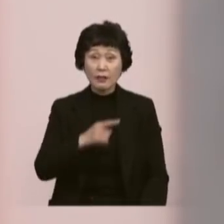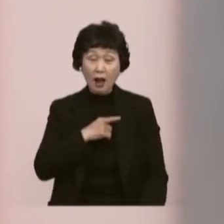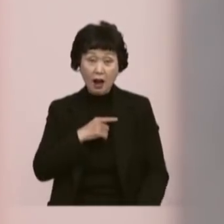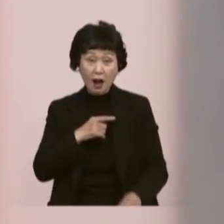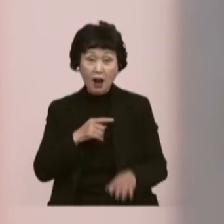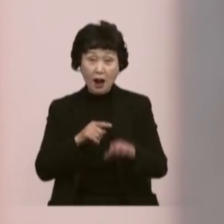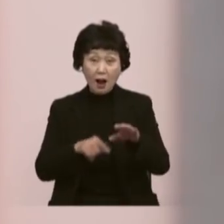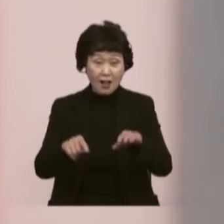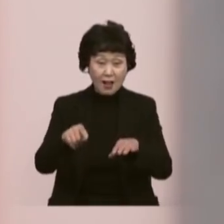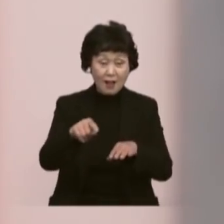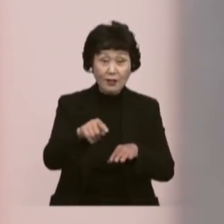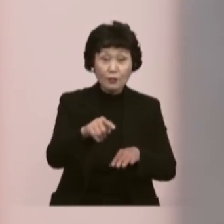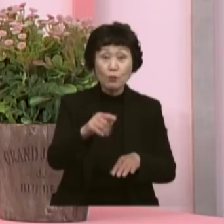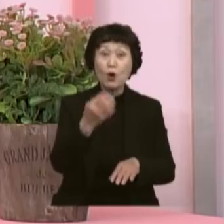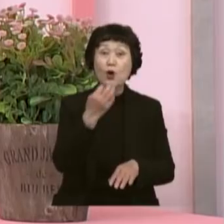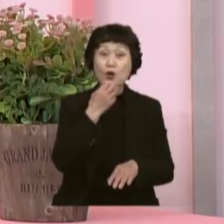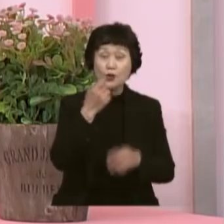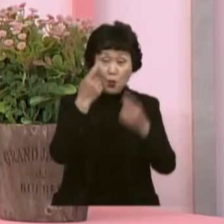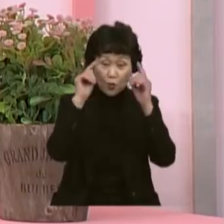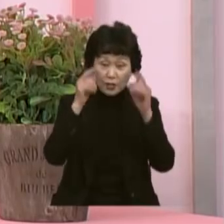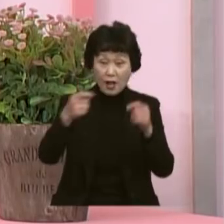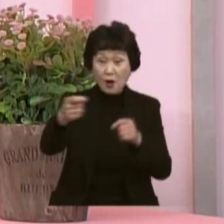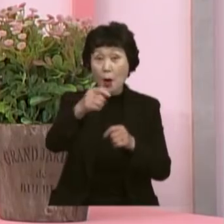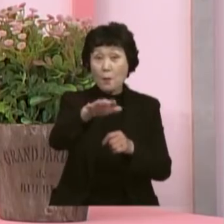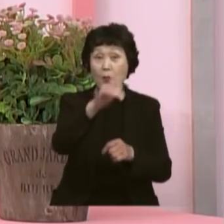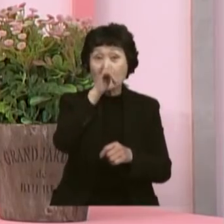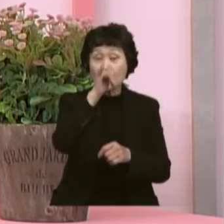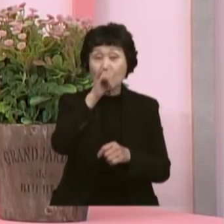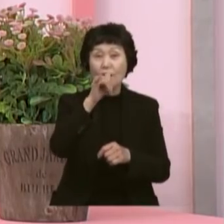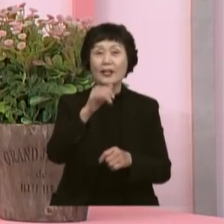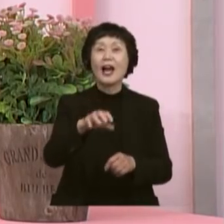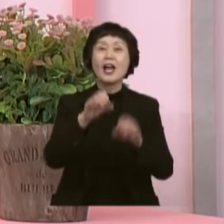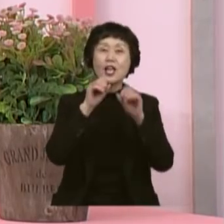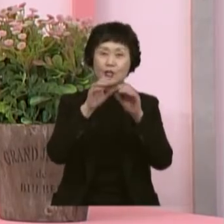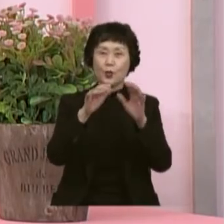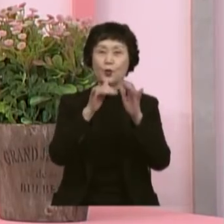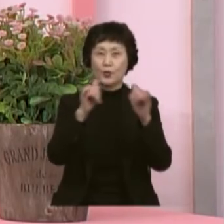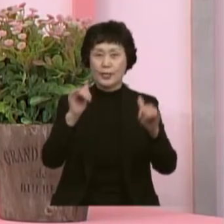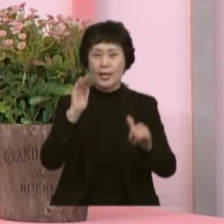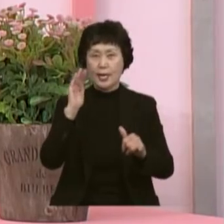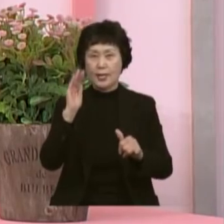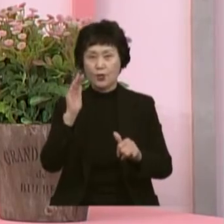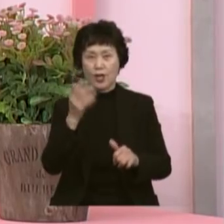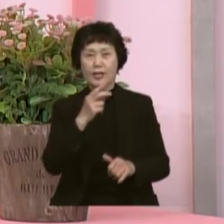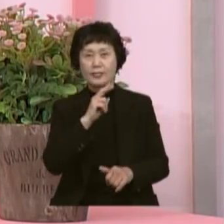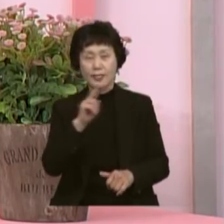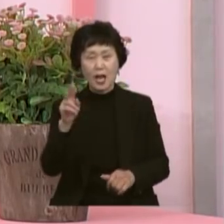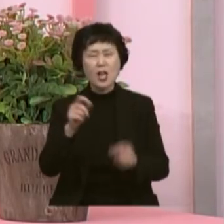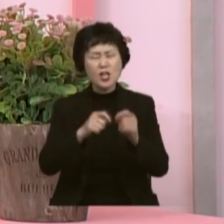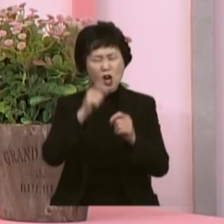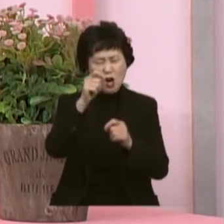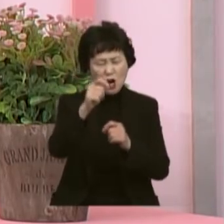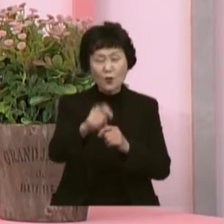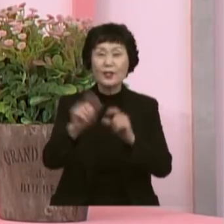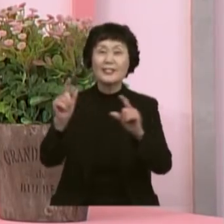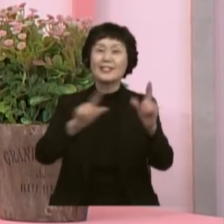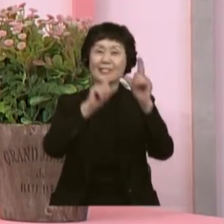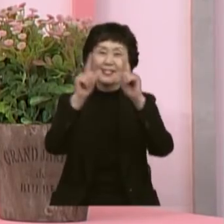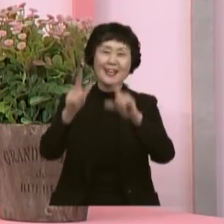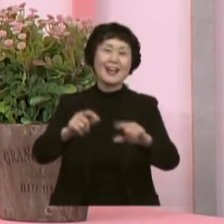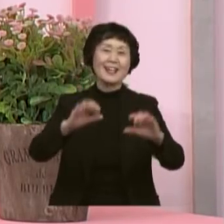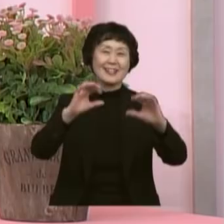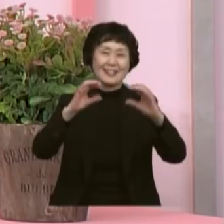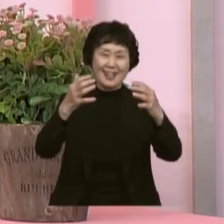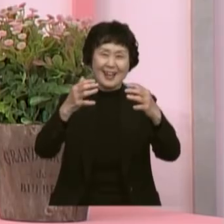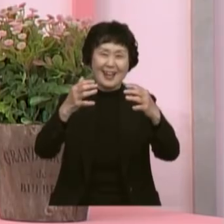앞에 있더라고요. 네. 서울대 정문 앞에. 그래서 거기서 그냥 선교사 돼야지. 난 그냥 영원히 사는 나라. 그러니까 이게요.